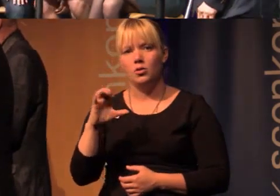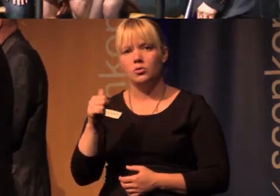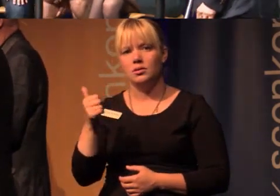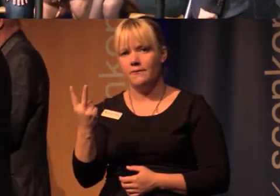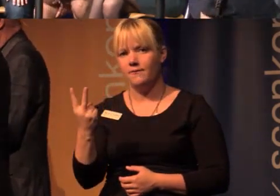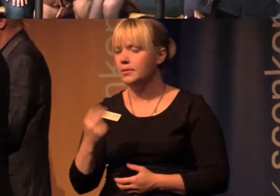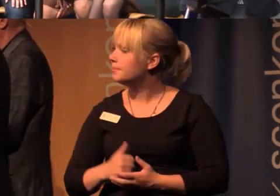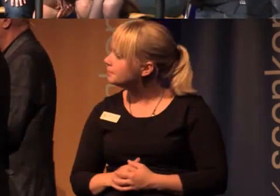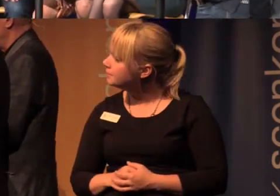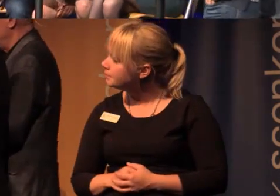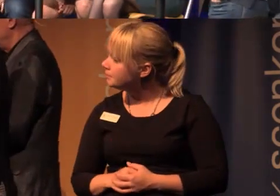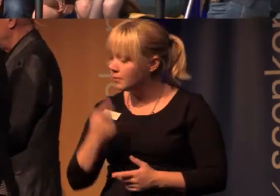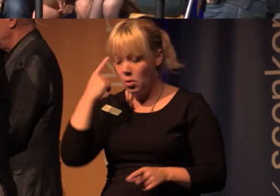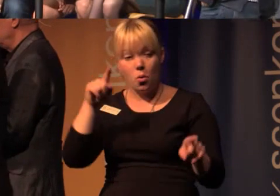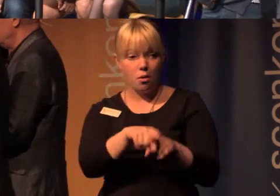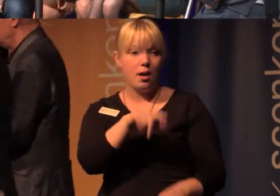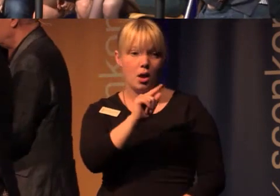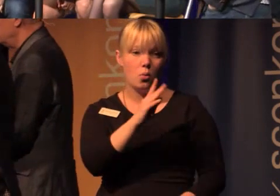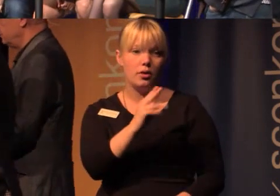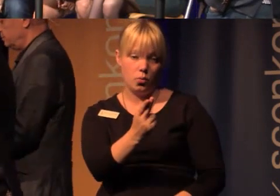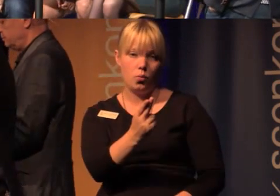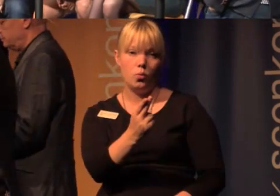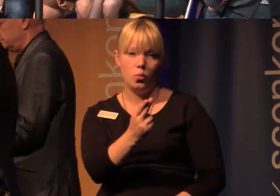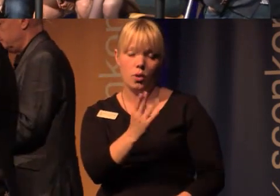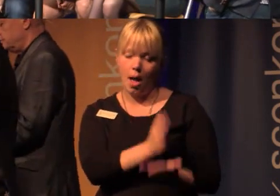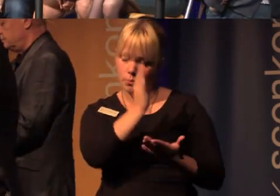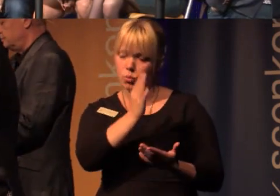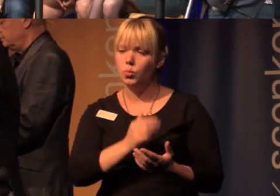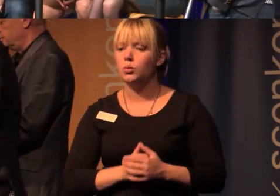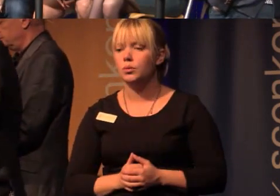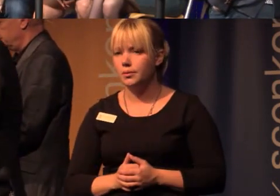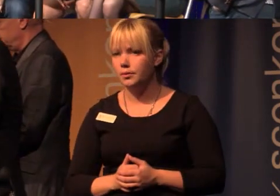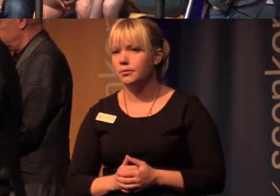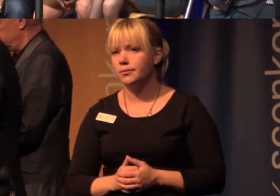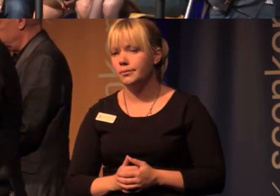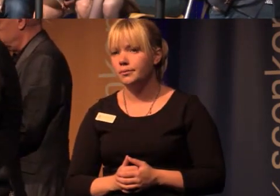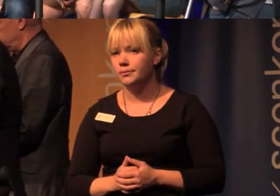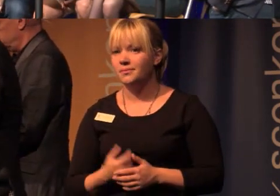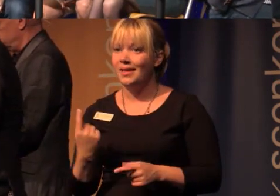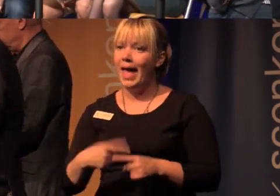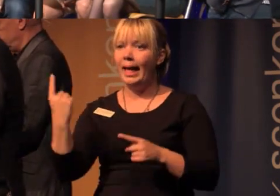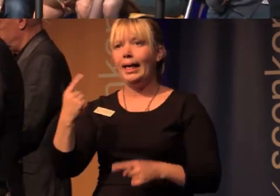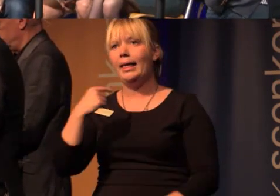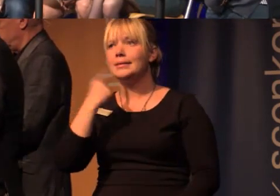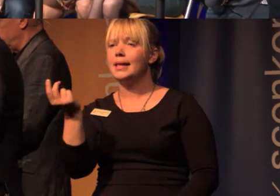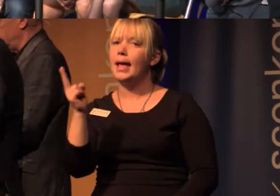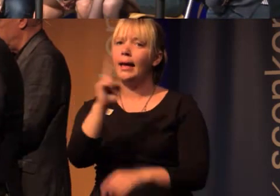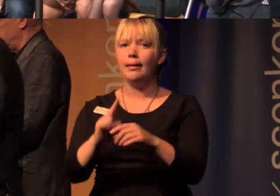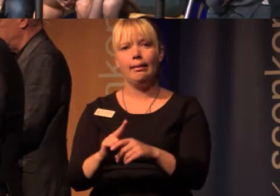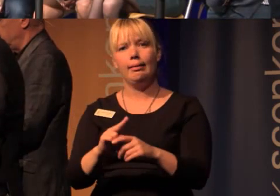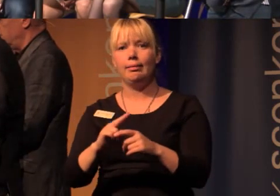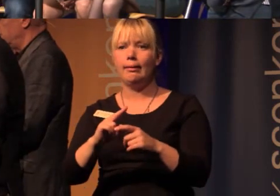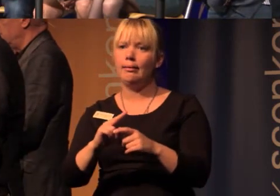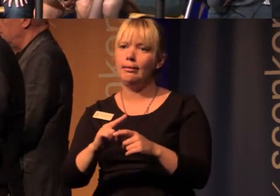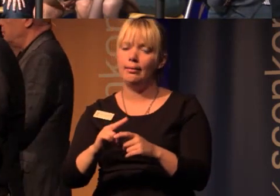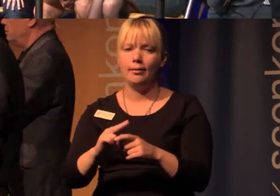Henrik. Jag håller med KDU helt ut i den här frågan. Och det är väldigt enkelt för vissa andra ungdomsförbund att säga att estetisk verksamhet återigen ska bli